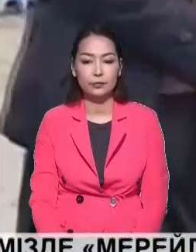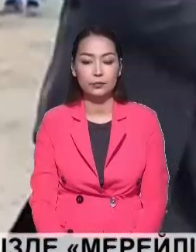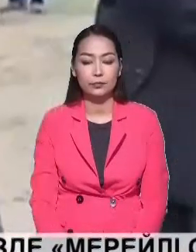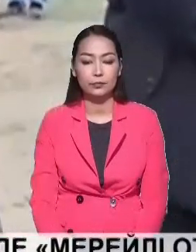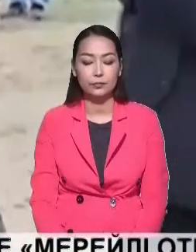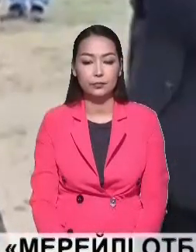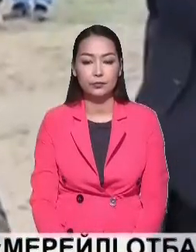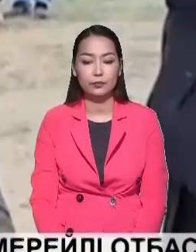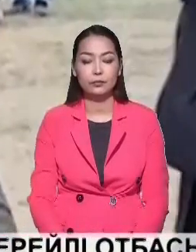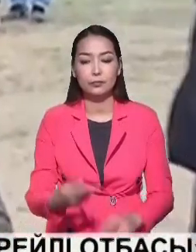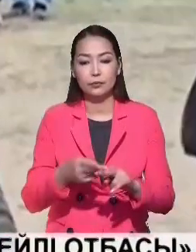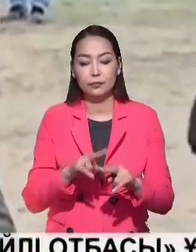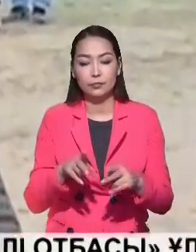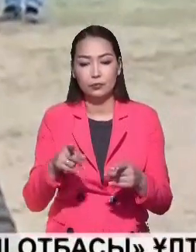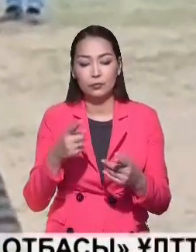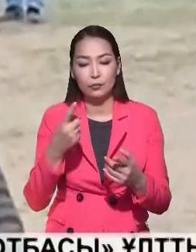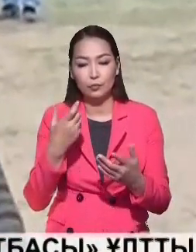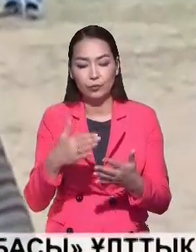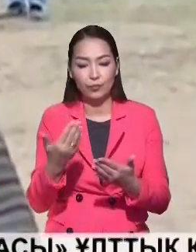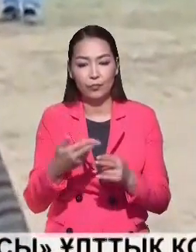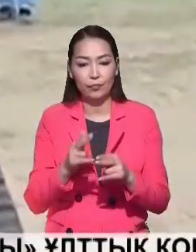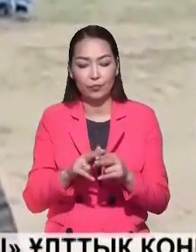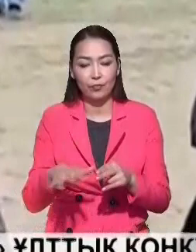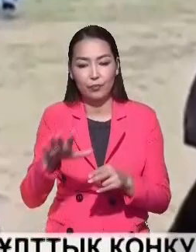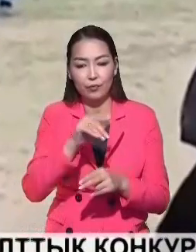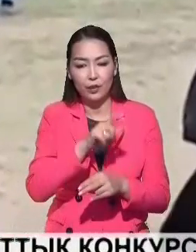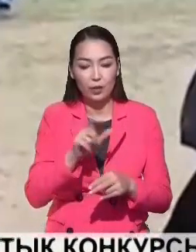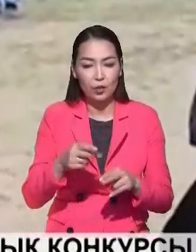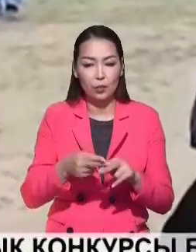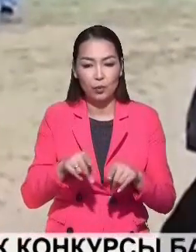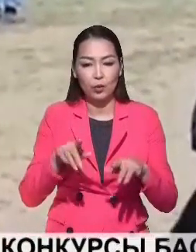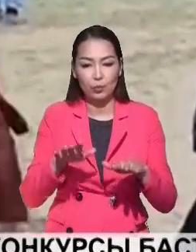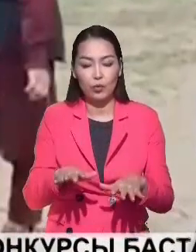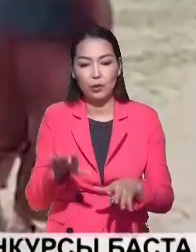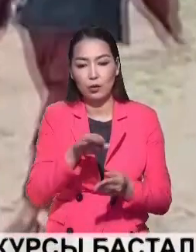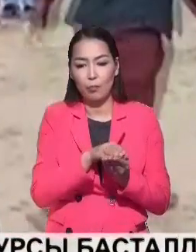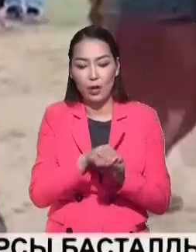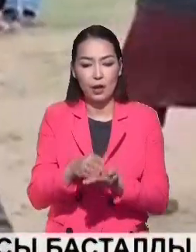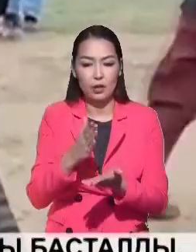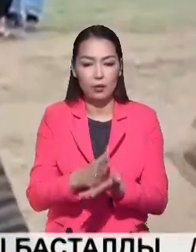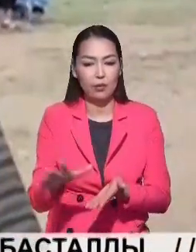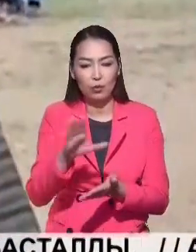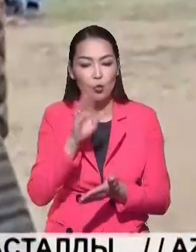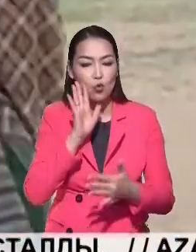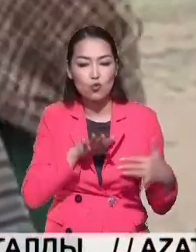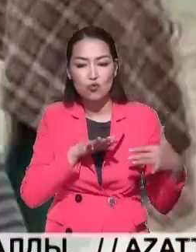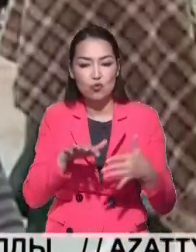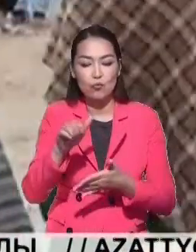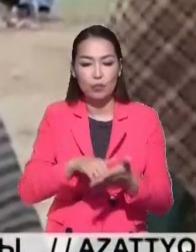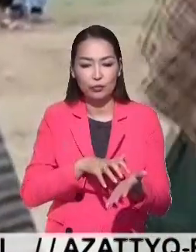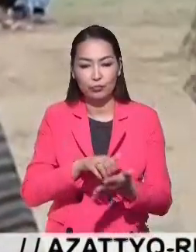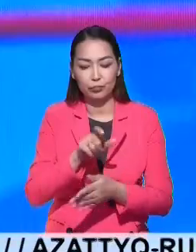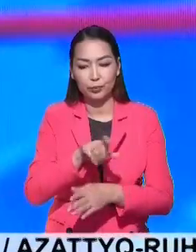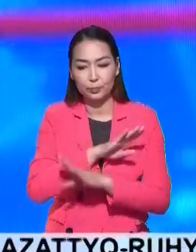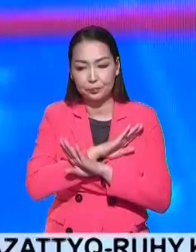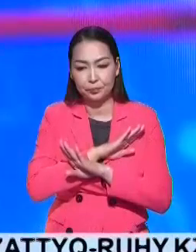Бұл менің жиенімнің қабыры, ал мынау әкемнің қабыры, ағам мен әпкем де осы жерге жерленген. Олардың барлығы су тасқыны салдарынан қайтыс болды.